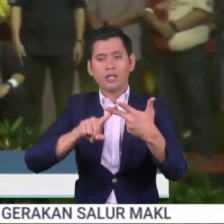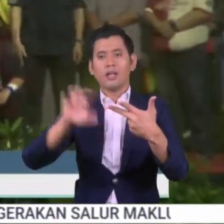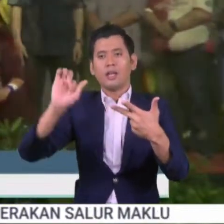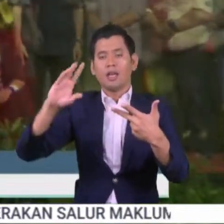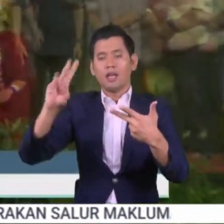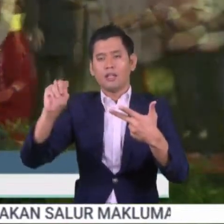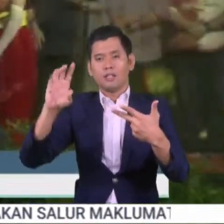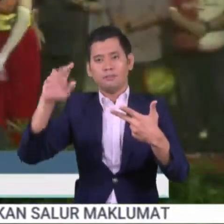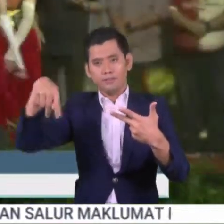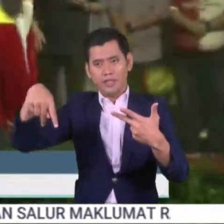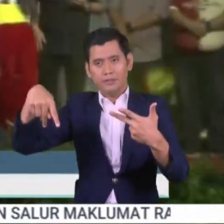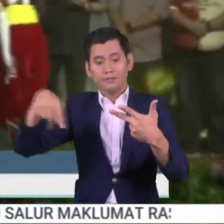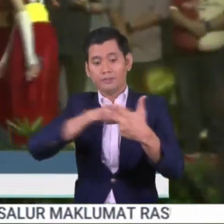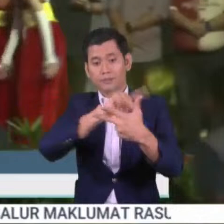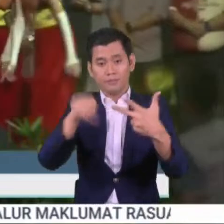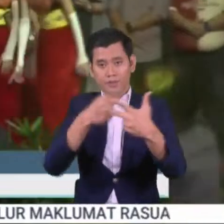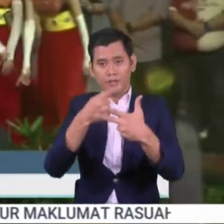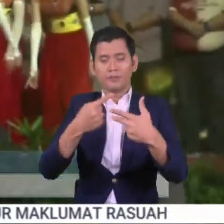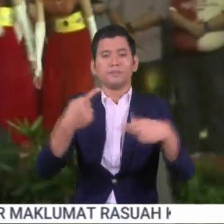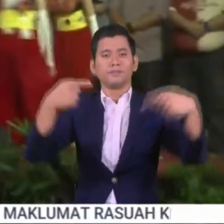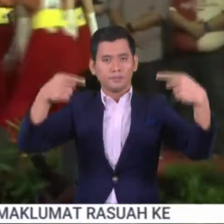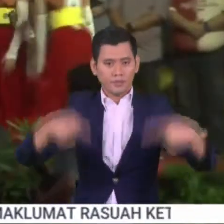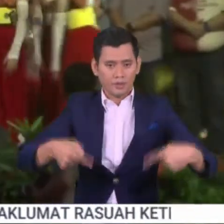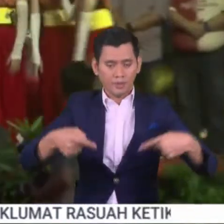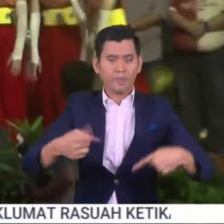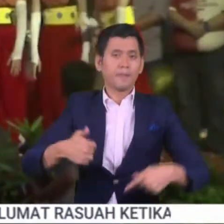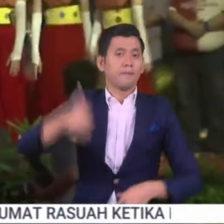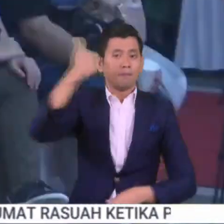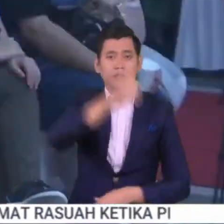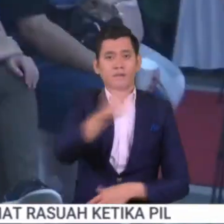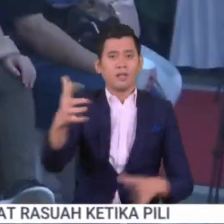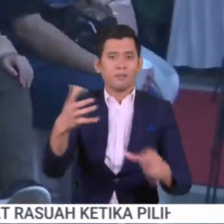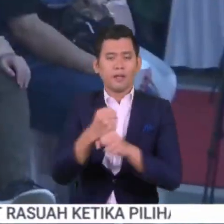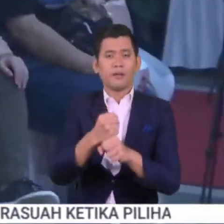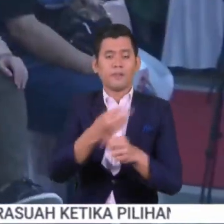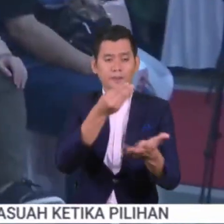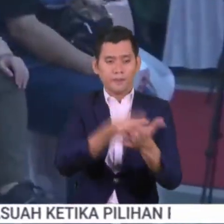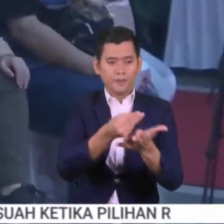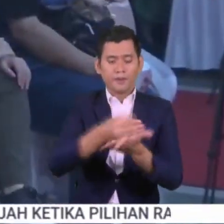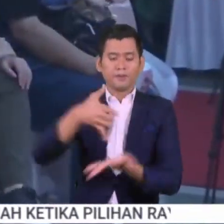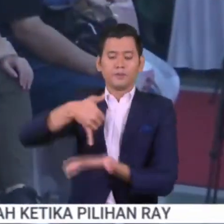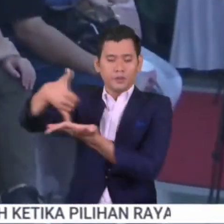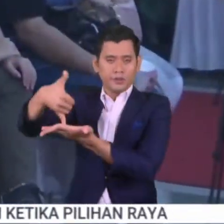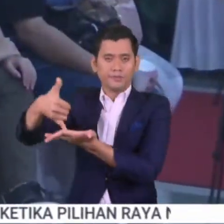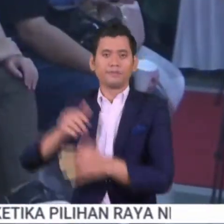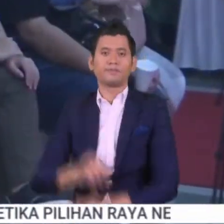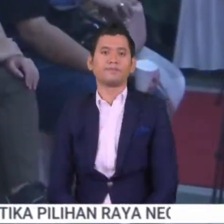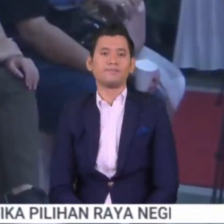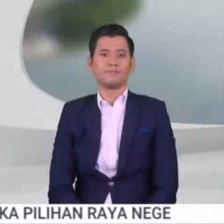NDT. Setiap kumpulan pemenang masing-masing menerima hadiah wang tunai dan juga trofi.